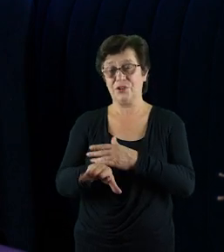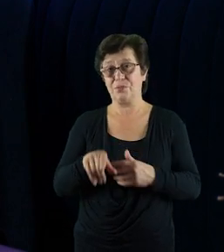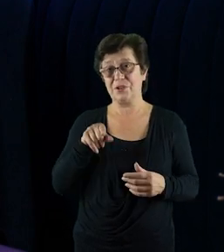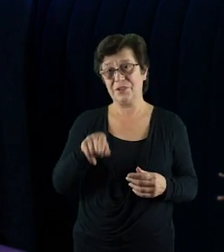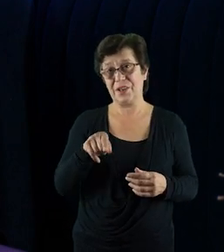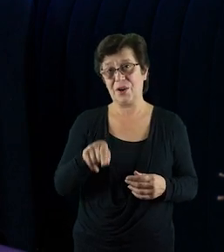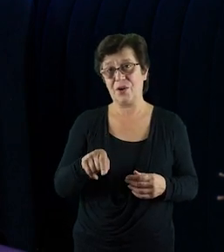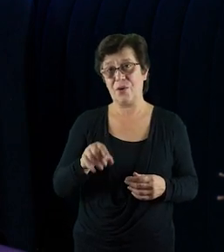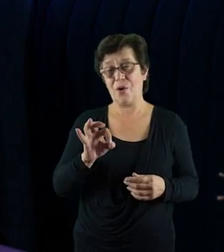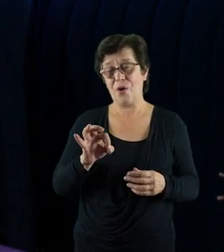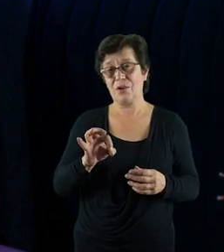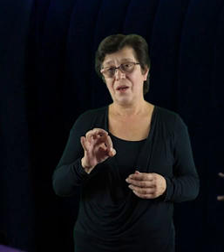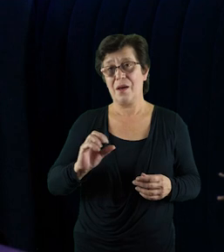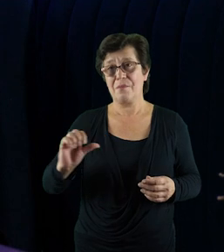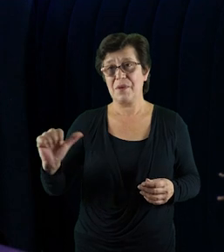pierwotnej, ten,